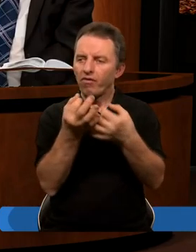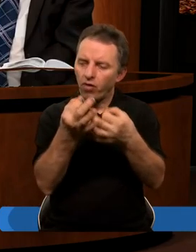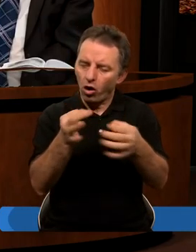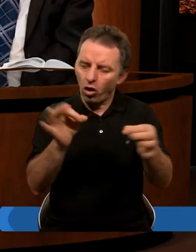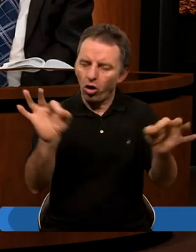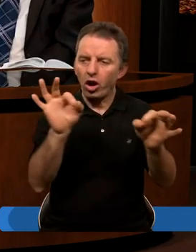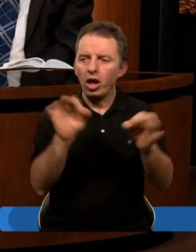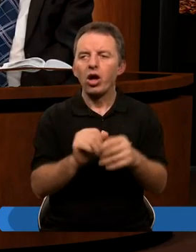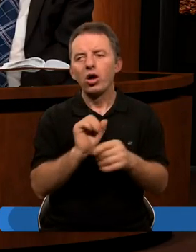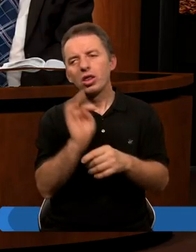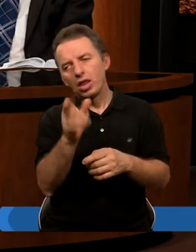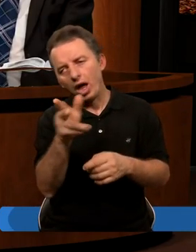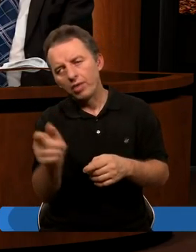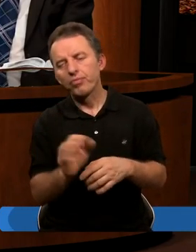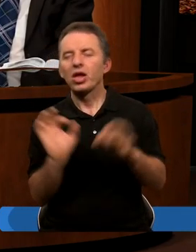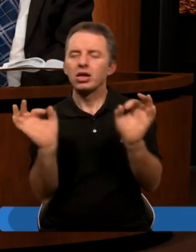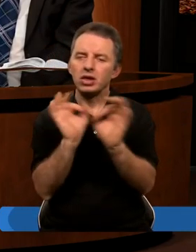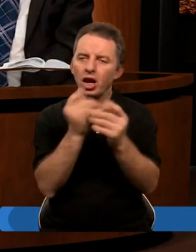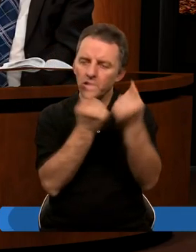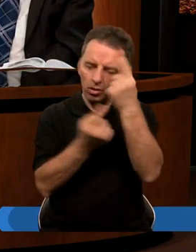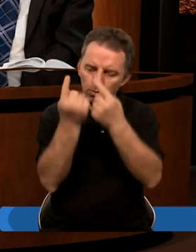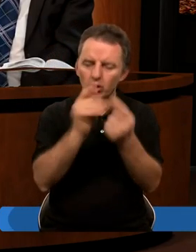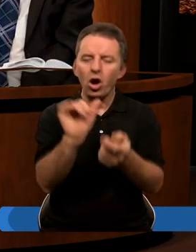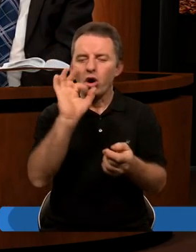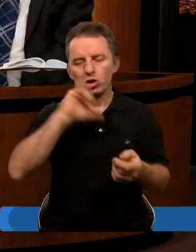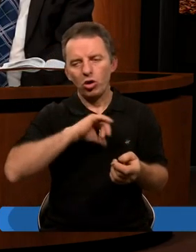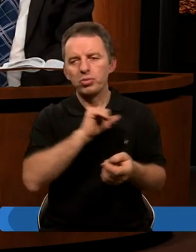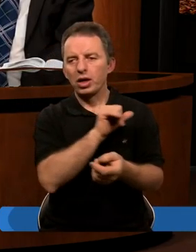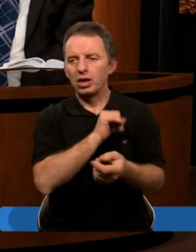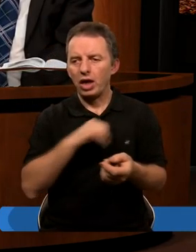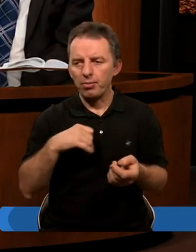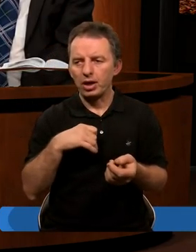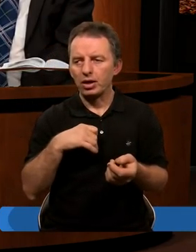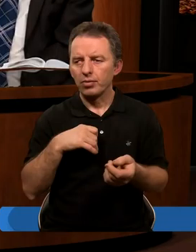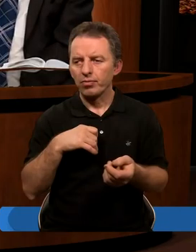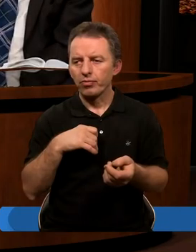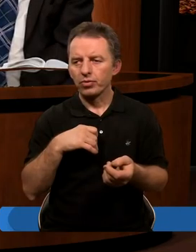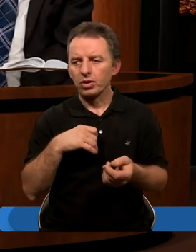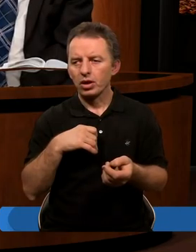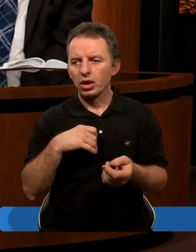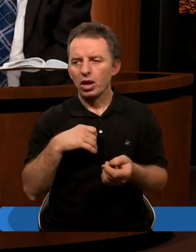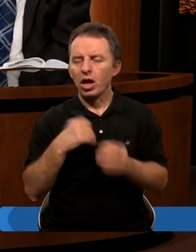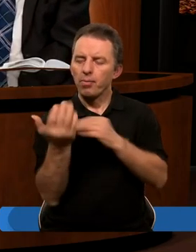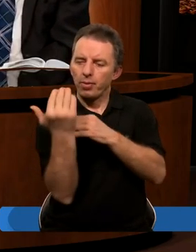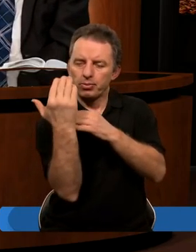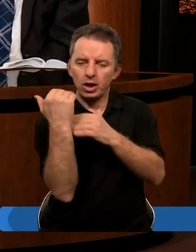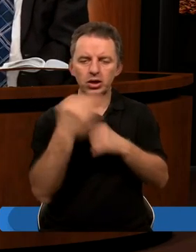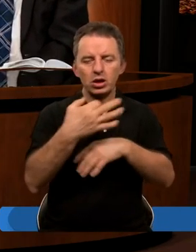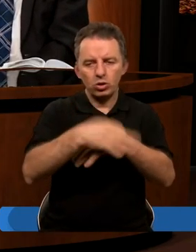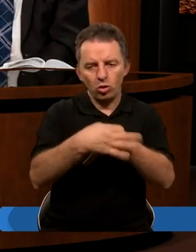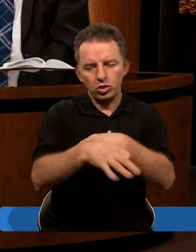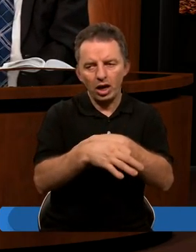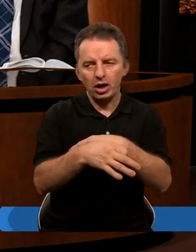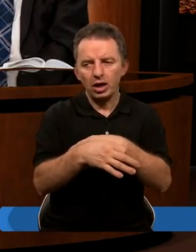od takich strasznych myśli o sobie samych. Już w poprzednich studiach